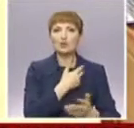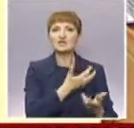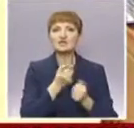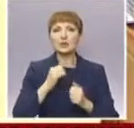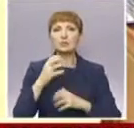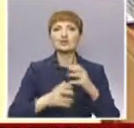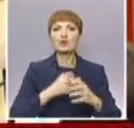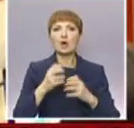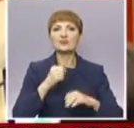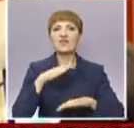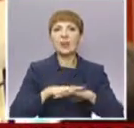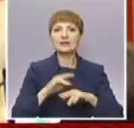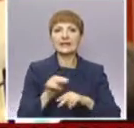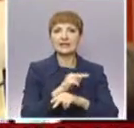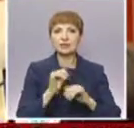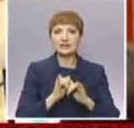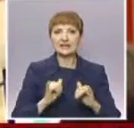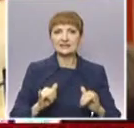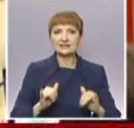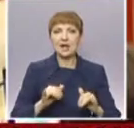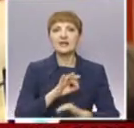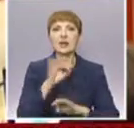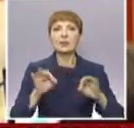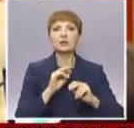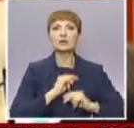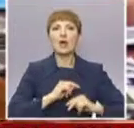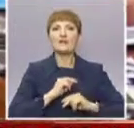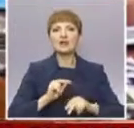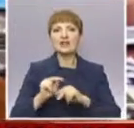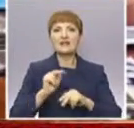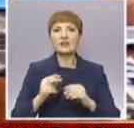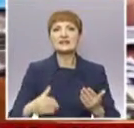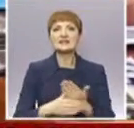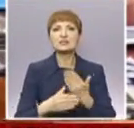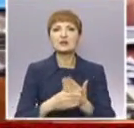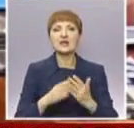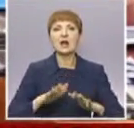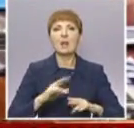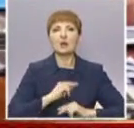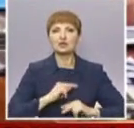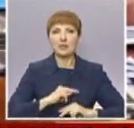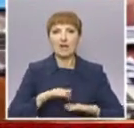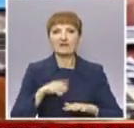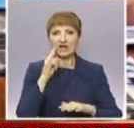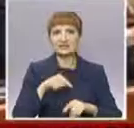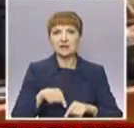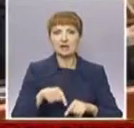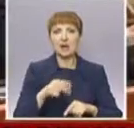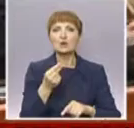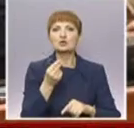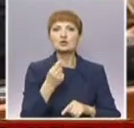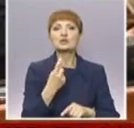у международного банка реконструкции и развития на проект трудовых навыков и стимулирования рабочих мест в казахстане речь идет о сумме